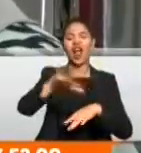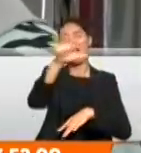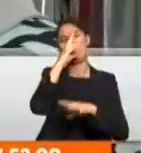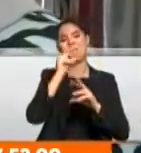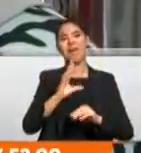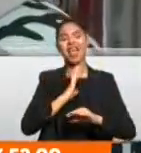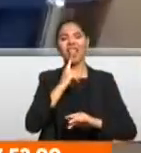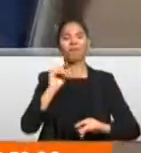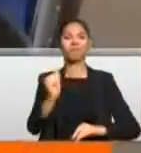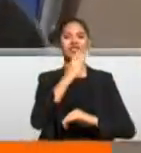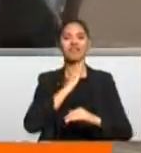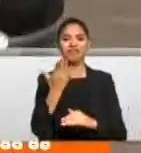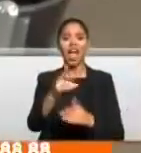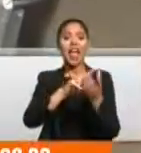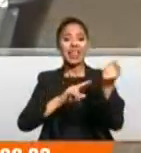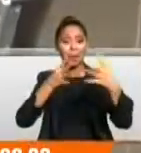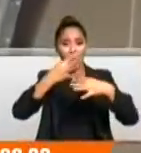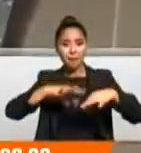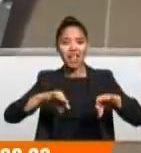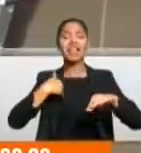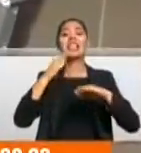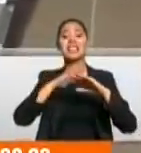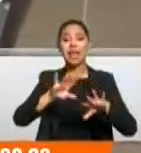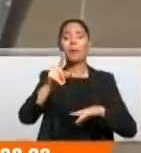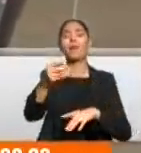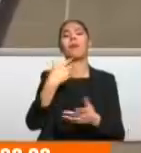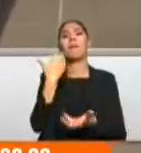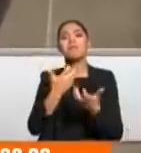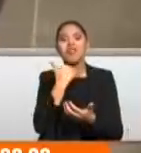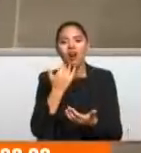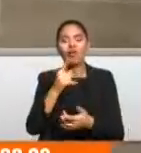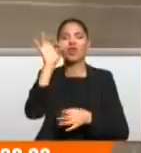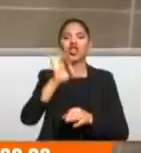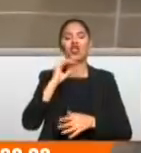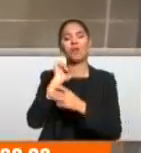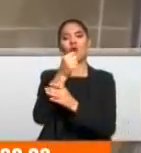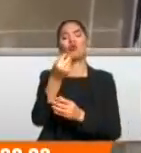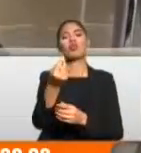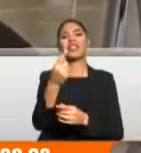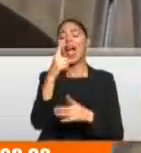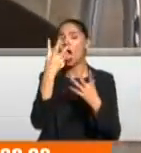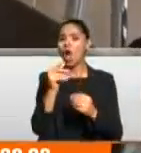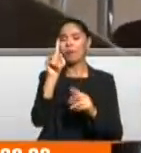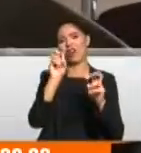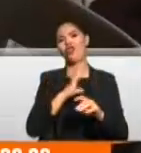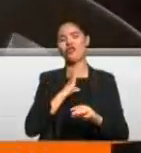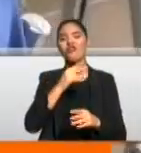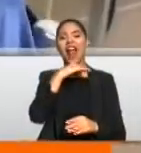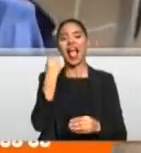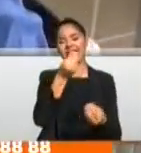beğeniyorlar lezzetini de. Kebabı hazırlarken beceremedik, pişirirken hiç beceremedik. Ama usta olduğum bir konu var, o da etin tadına